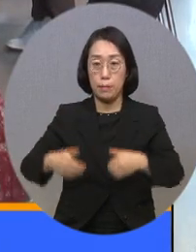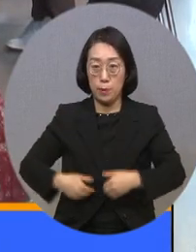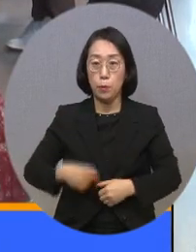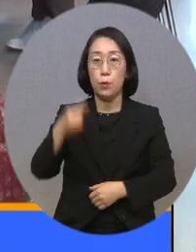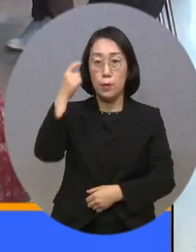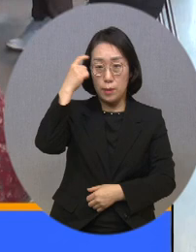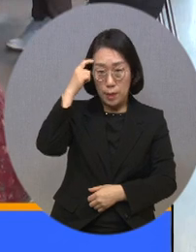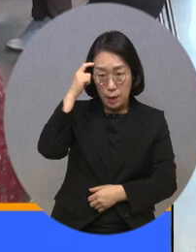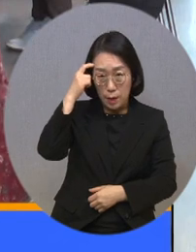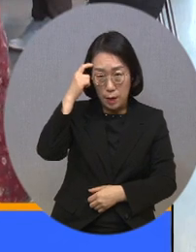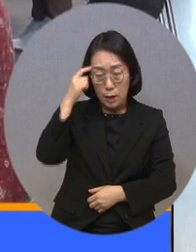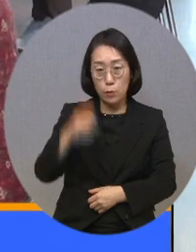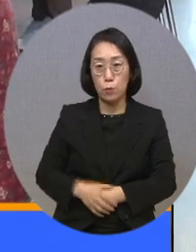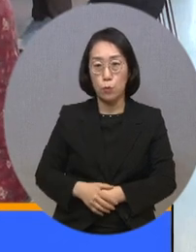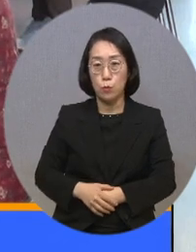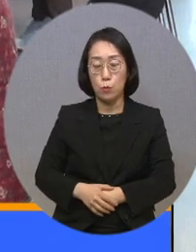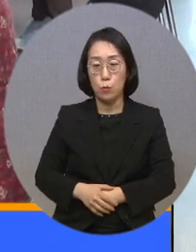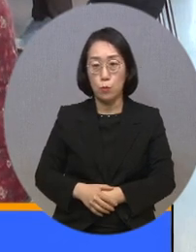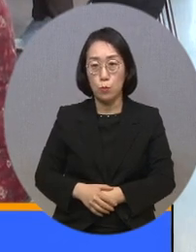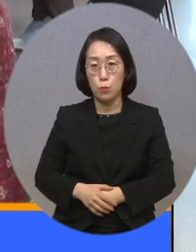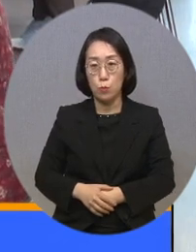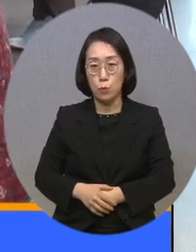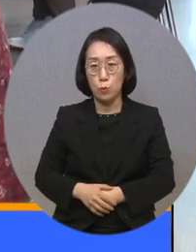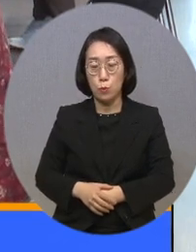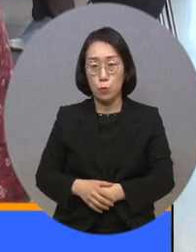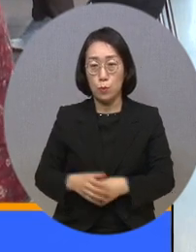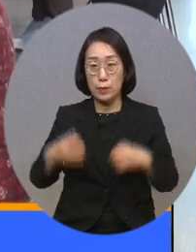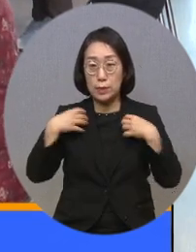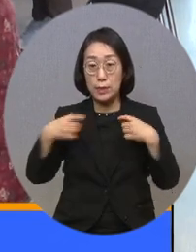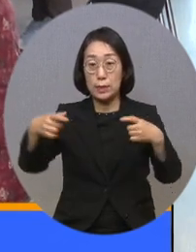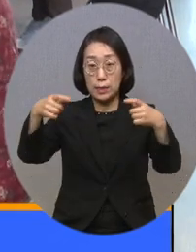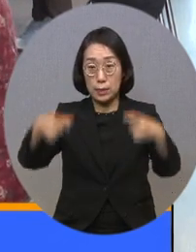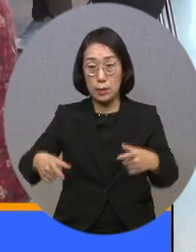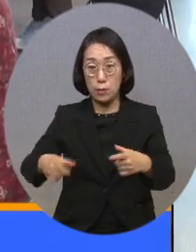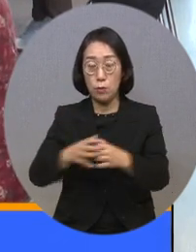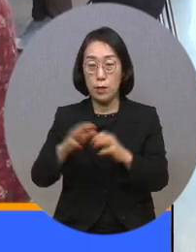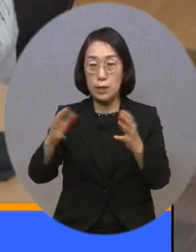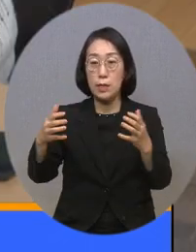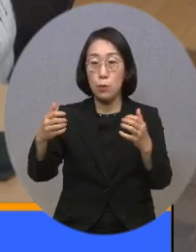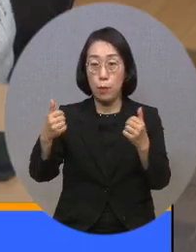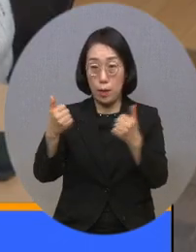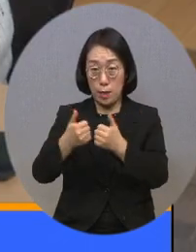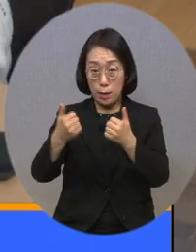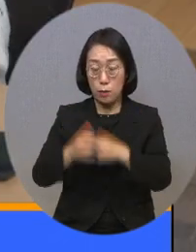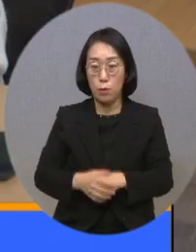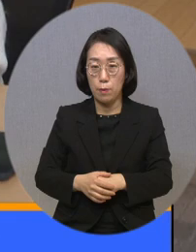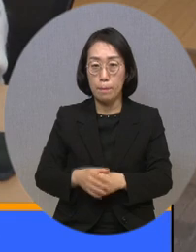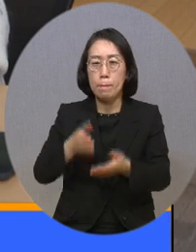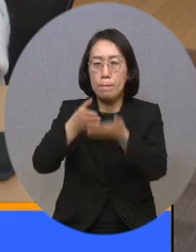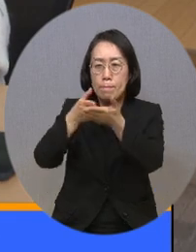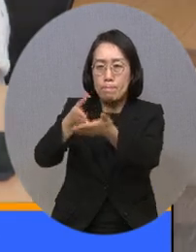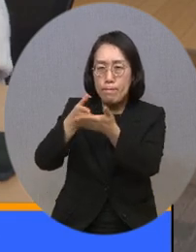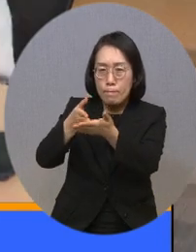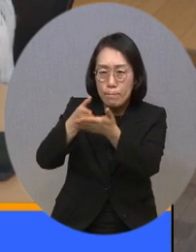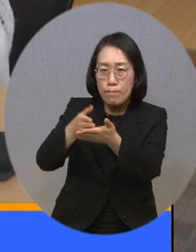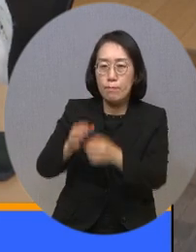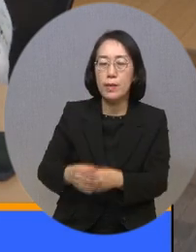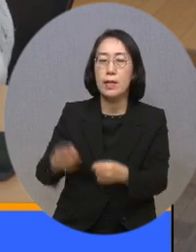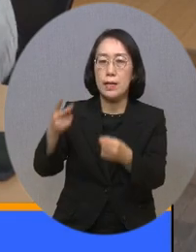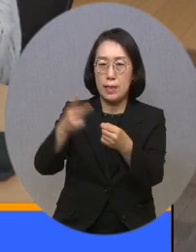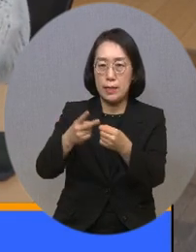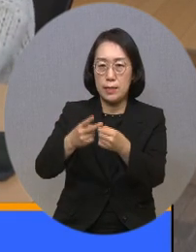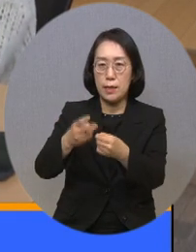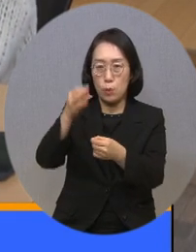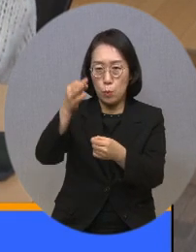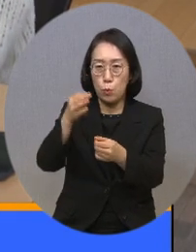또다시 여수시의회에서 또 시민사회단체에서 한 목소리로 시장님께 2차